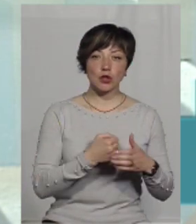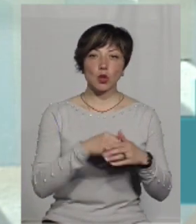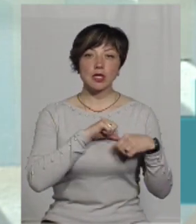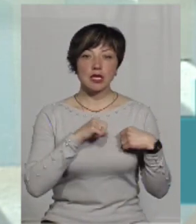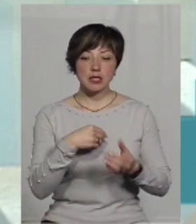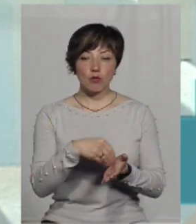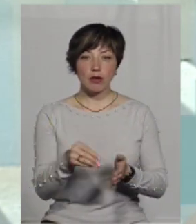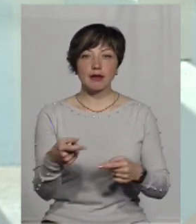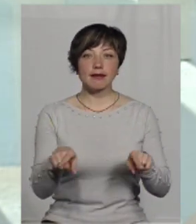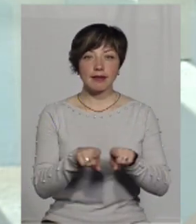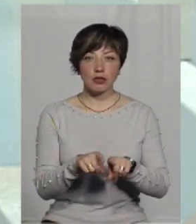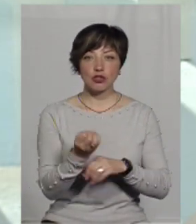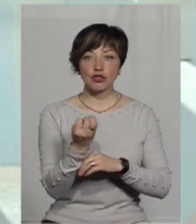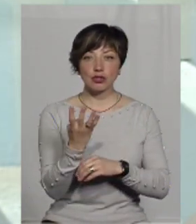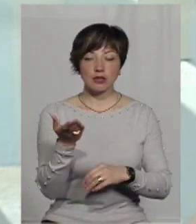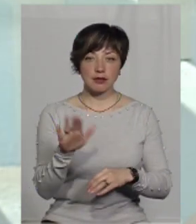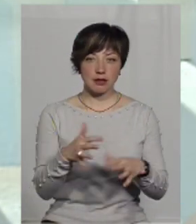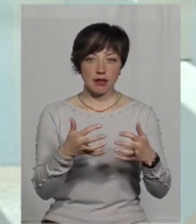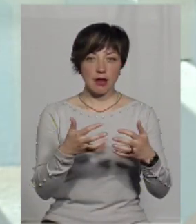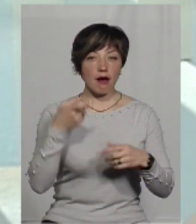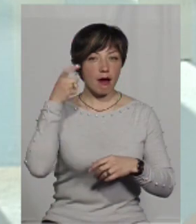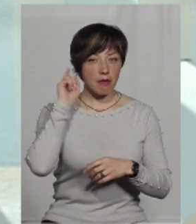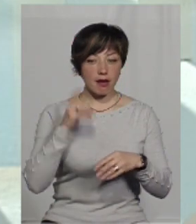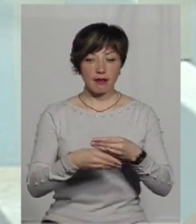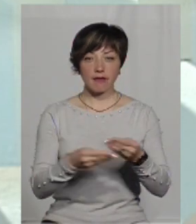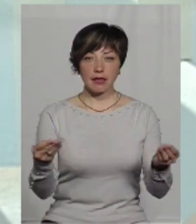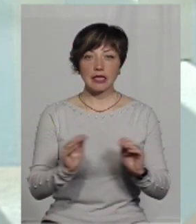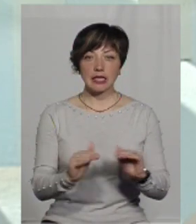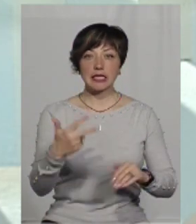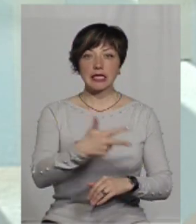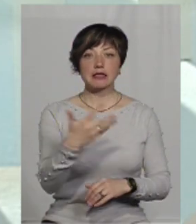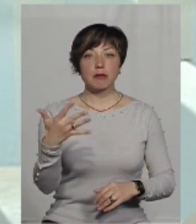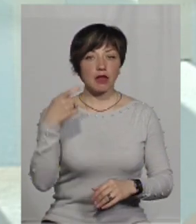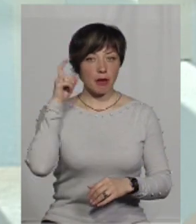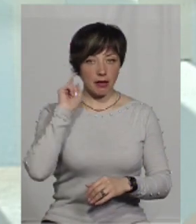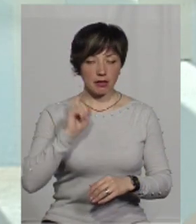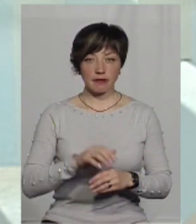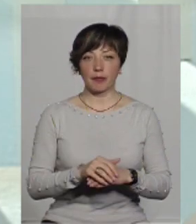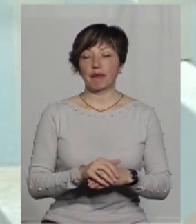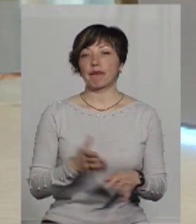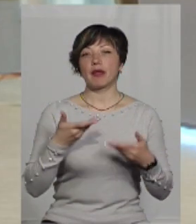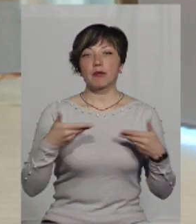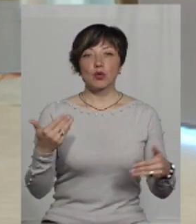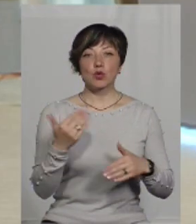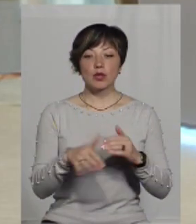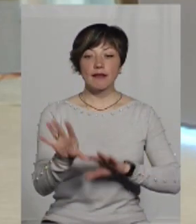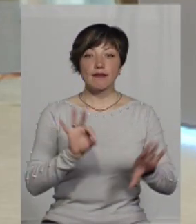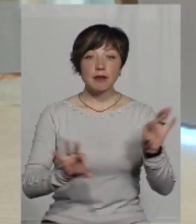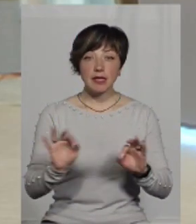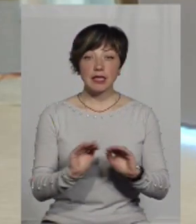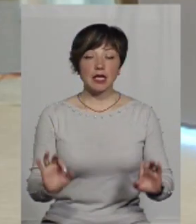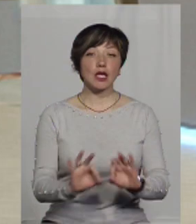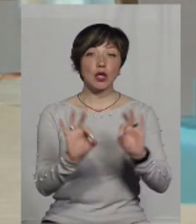яка закупила теж ще 14 апаратів, і ми видали дітям 35 слухових апаратів. Ми вже вибрали дітей,